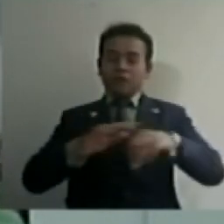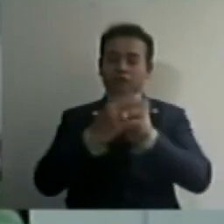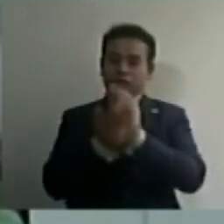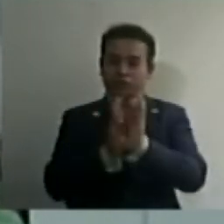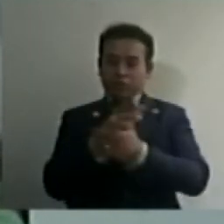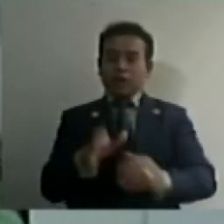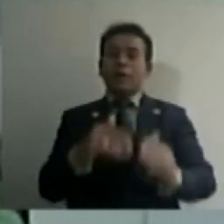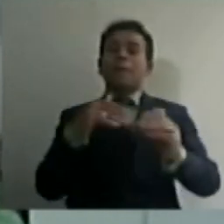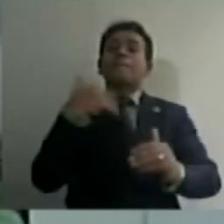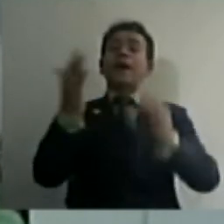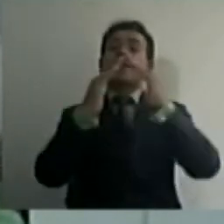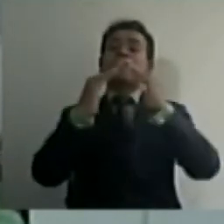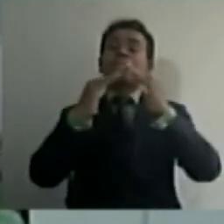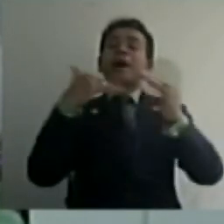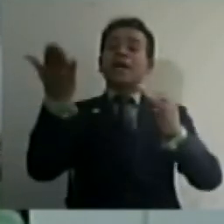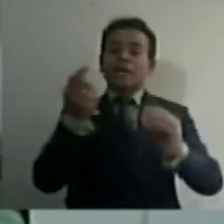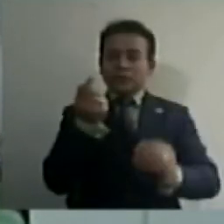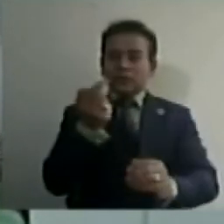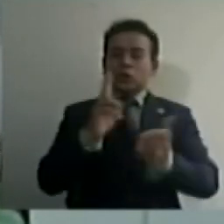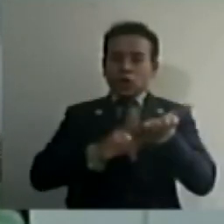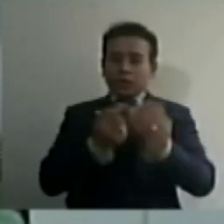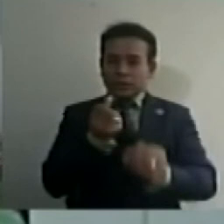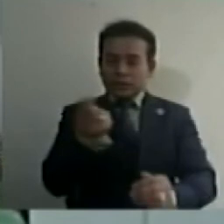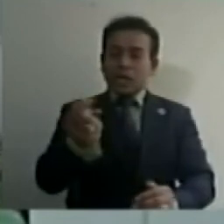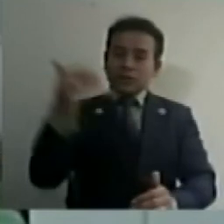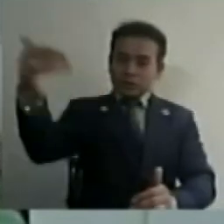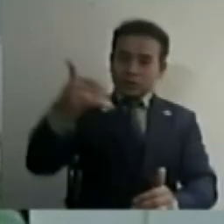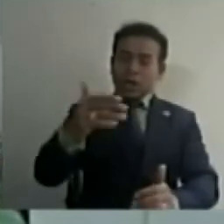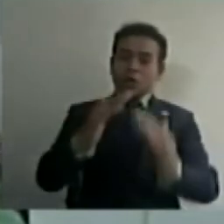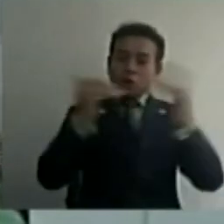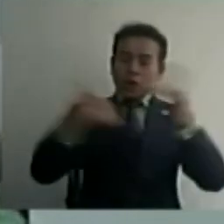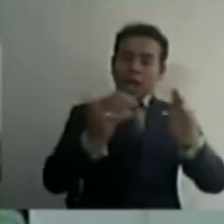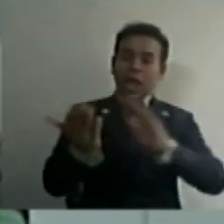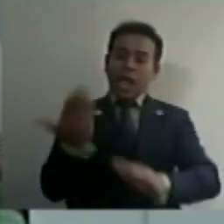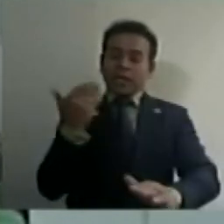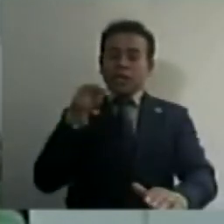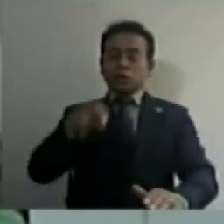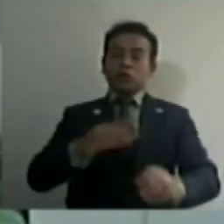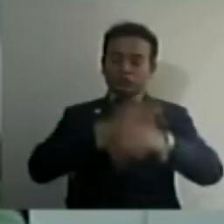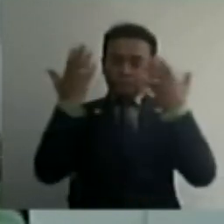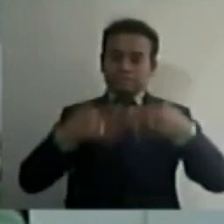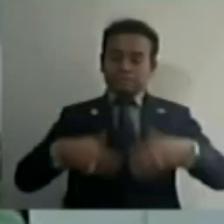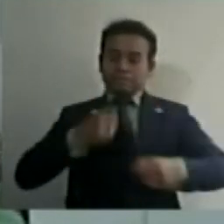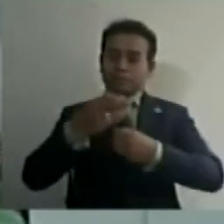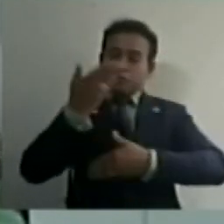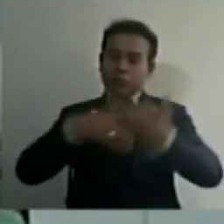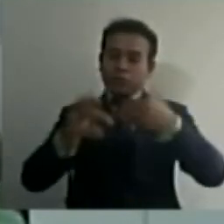ধুয়ে নিন, বাড়ির বাইরে থাকলে স্যানিটাইজার ব্যবহার করতে পারেন,